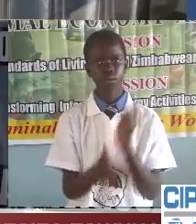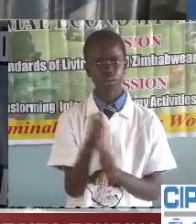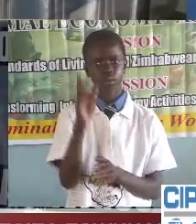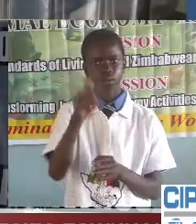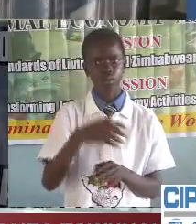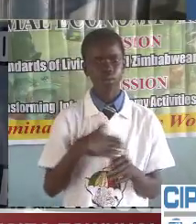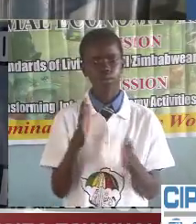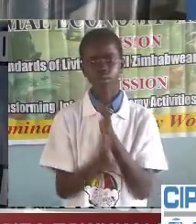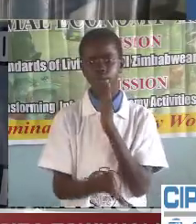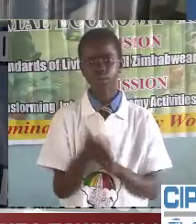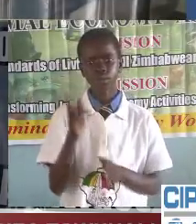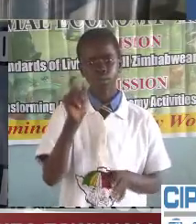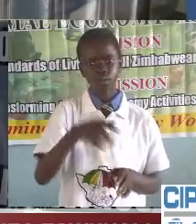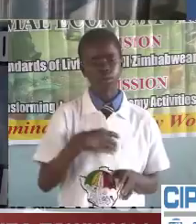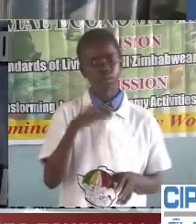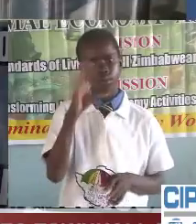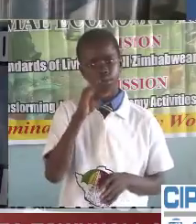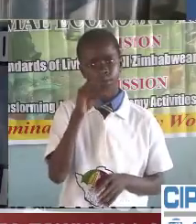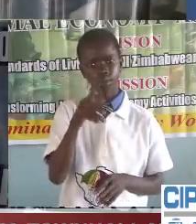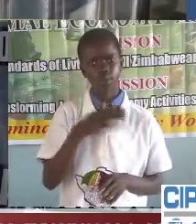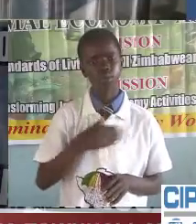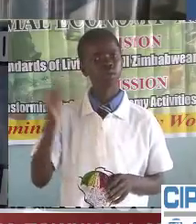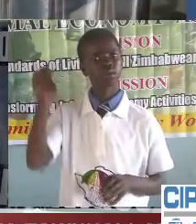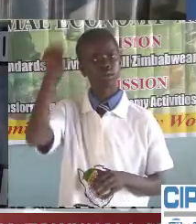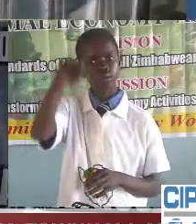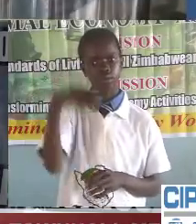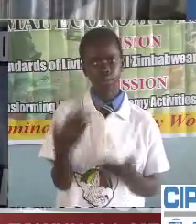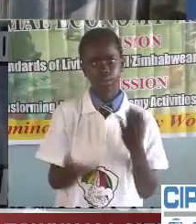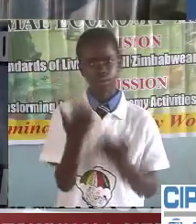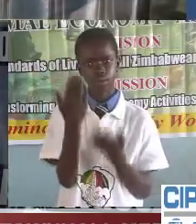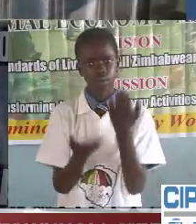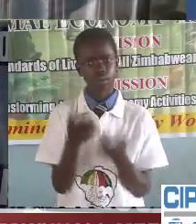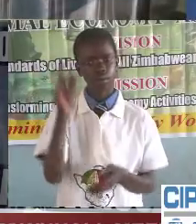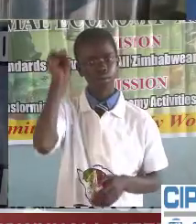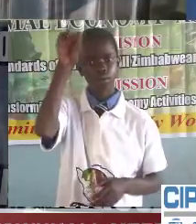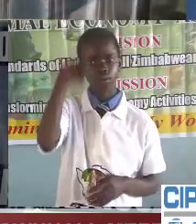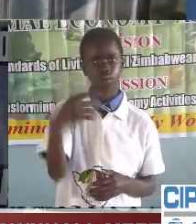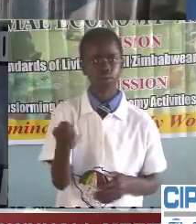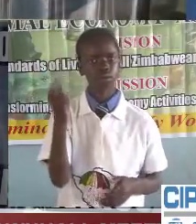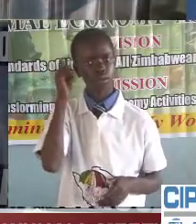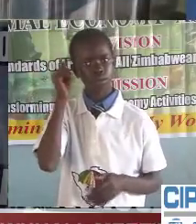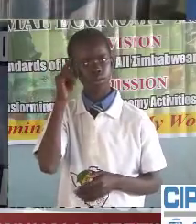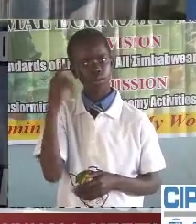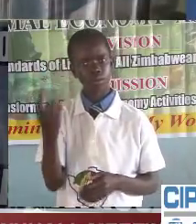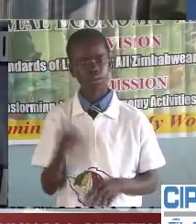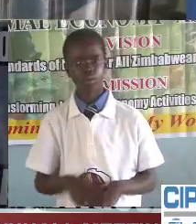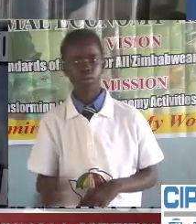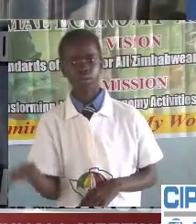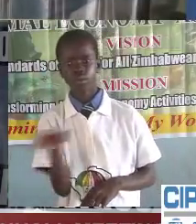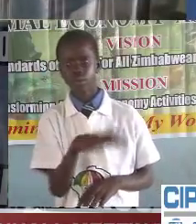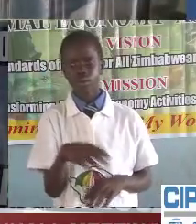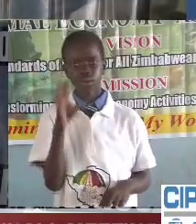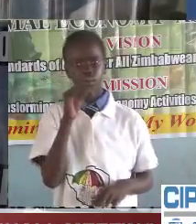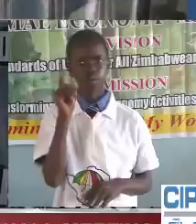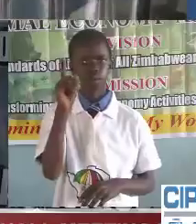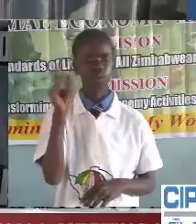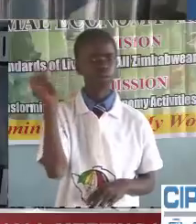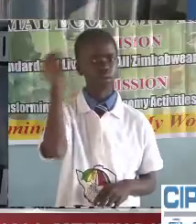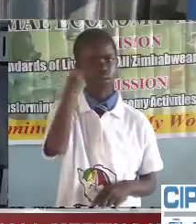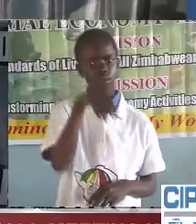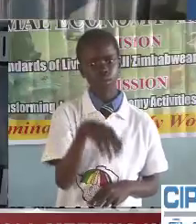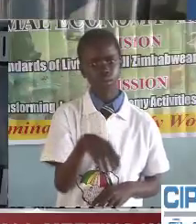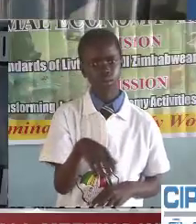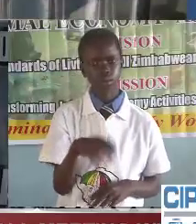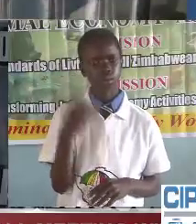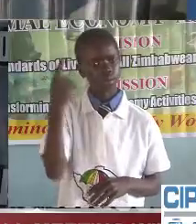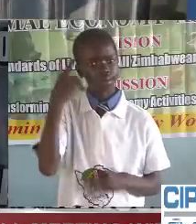and aspiring kuda mangwana ndo pamuchazoziva kuti Maka ndi candidate yenyu. Maka